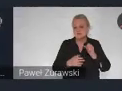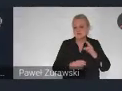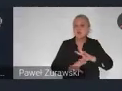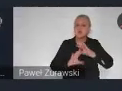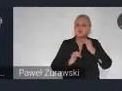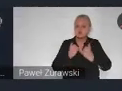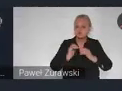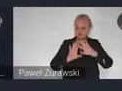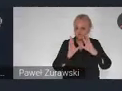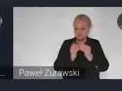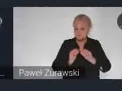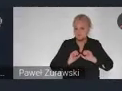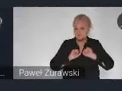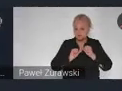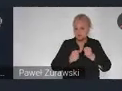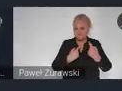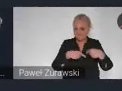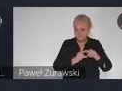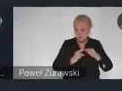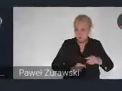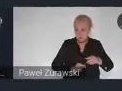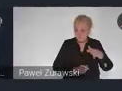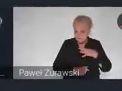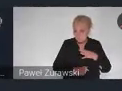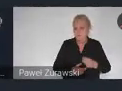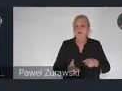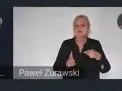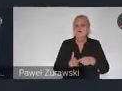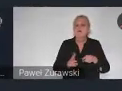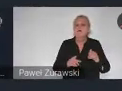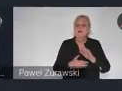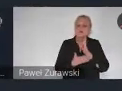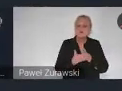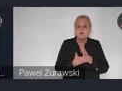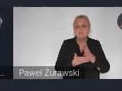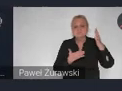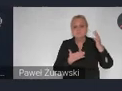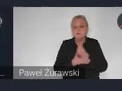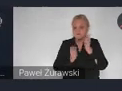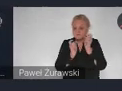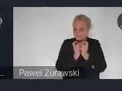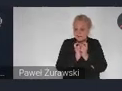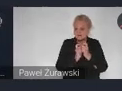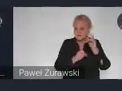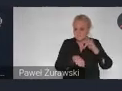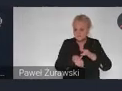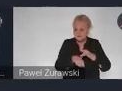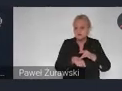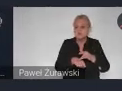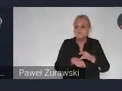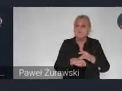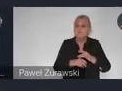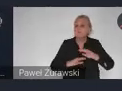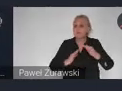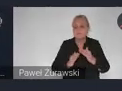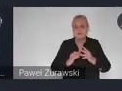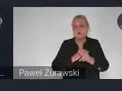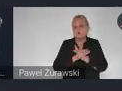działania zostały zrealizowane a średnia osiągnięty wskaźników rezultatów wynosi co najmniej